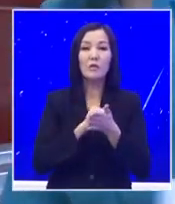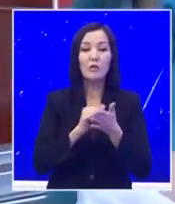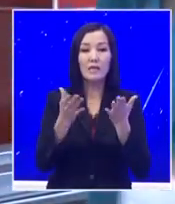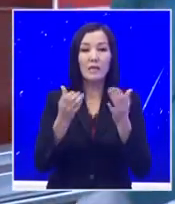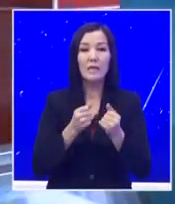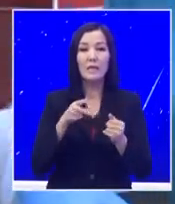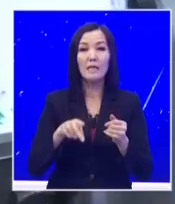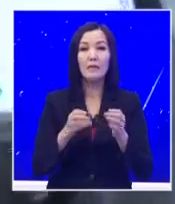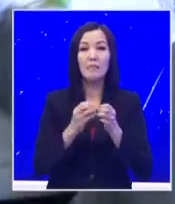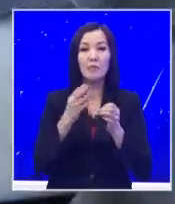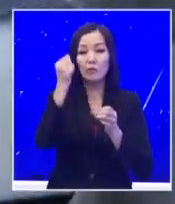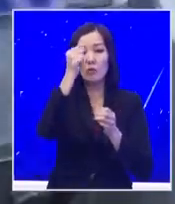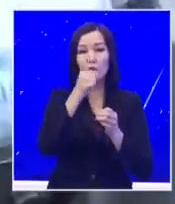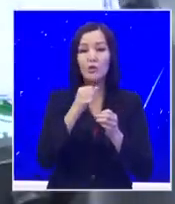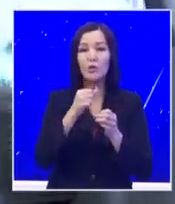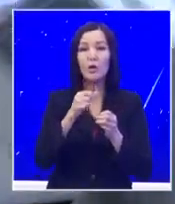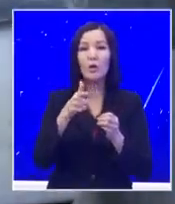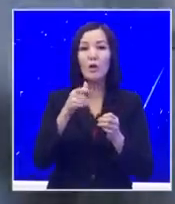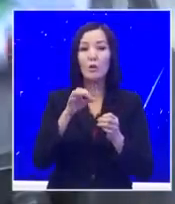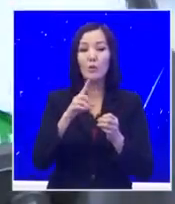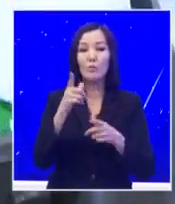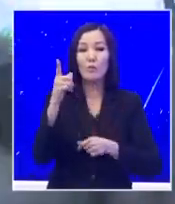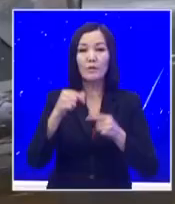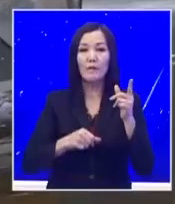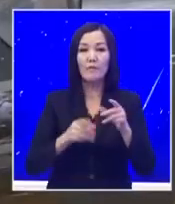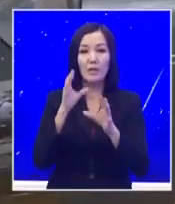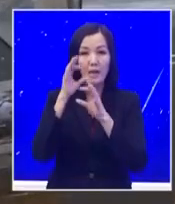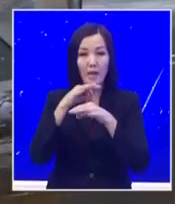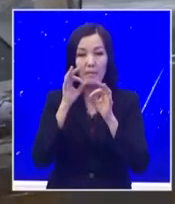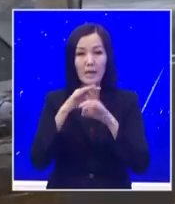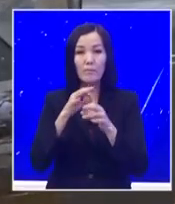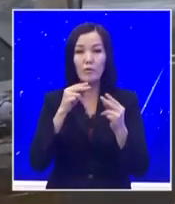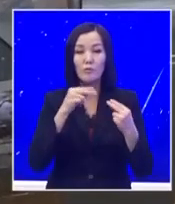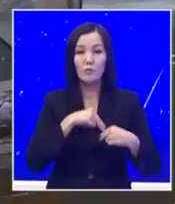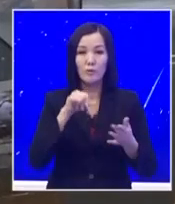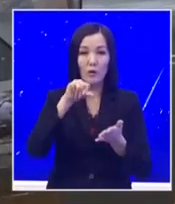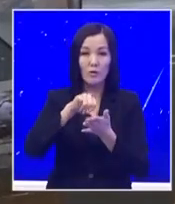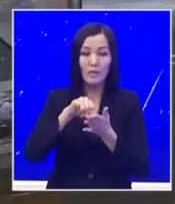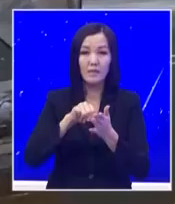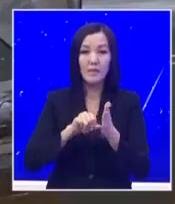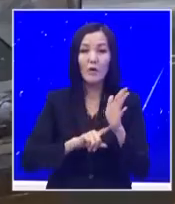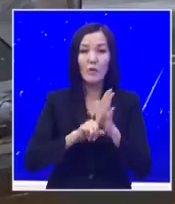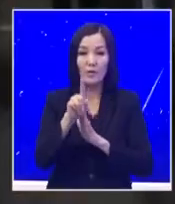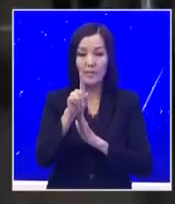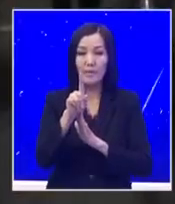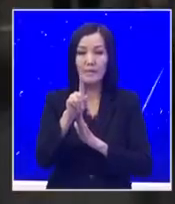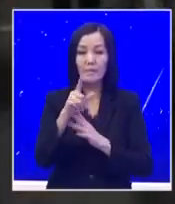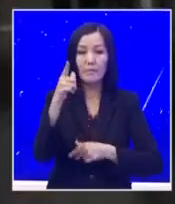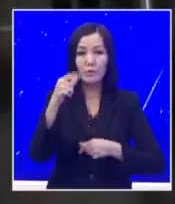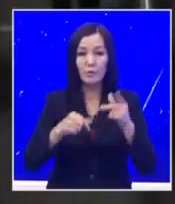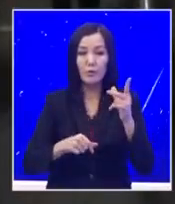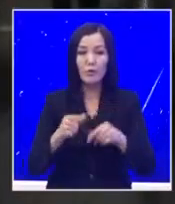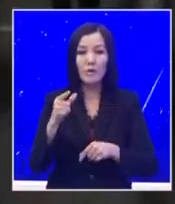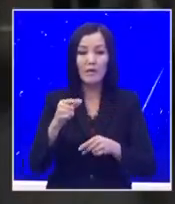ол 2013 жылы Жилсейдің сүт зауытында лаборант болып жұмысқа орналасады. Содан бастап ол сүт өнімдері саласында мансаптық